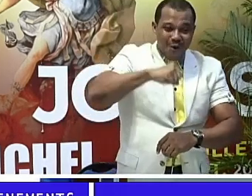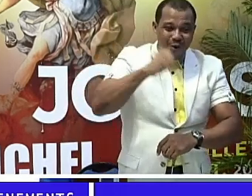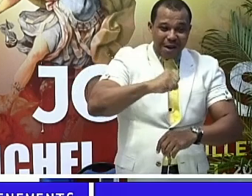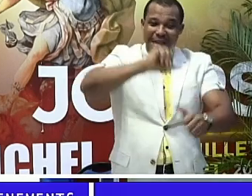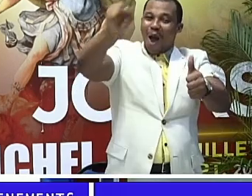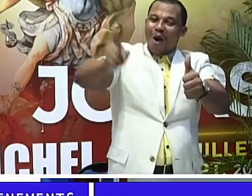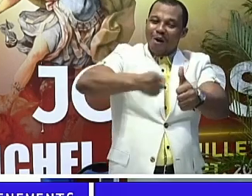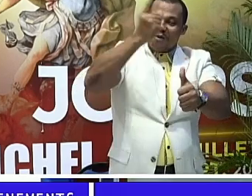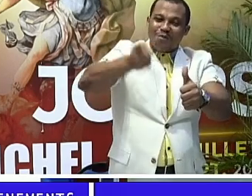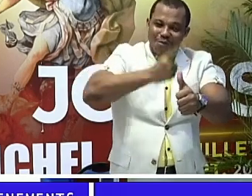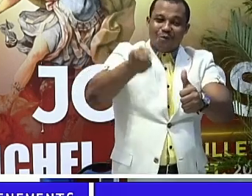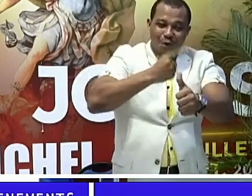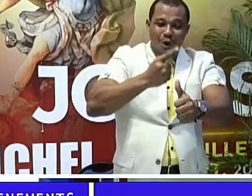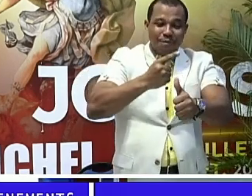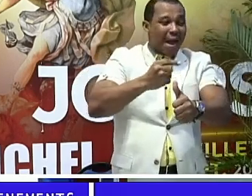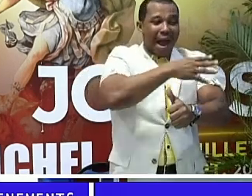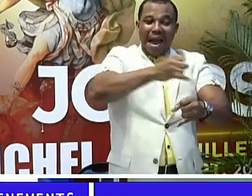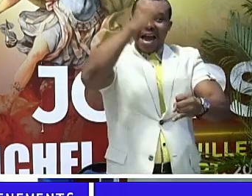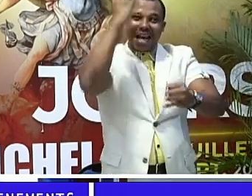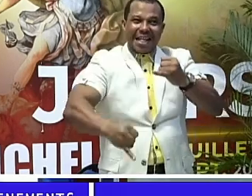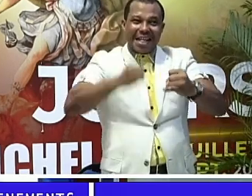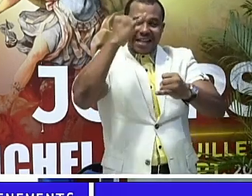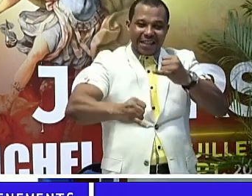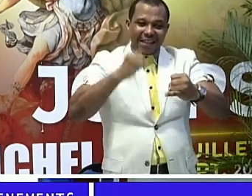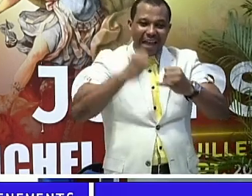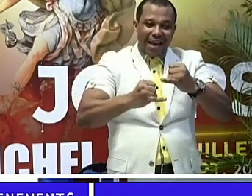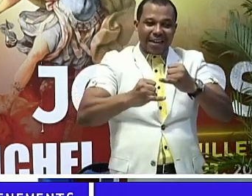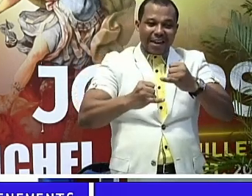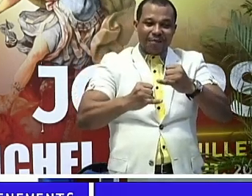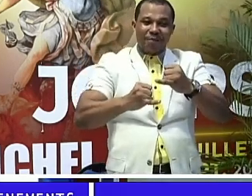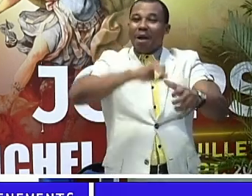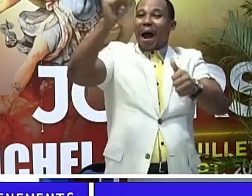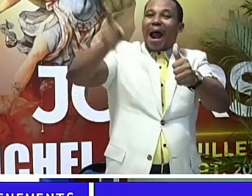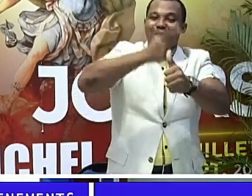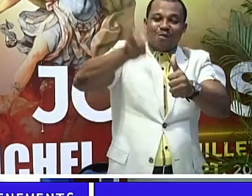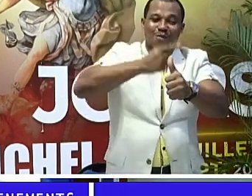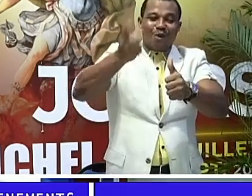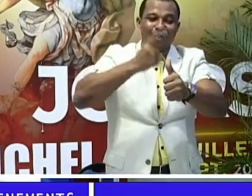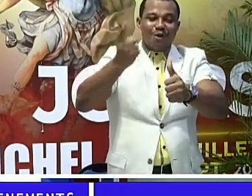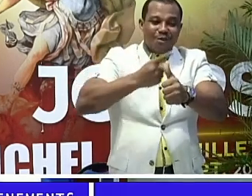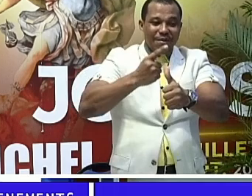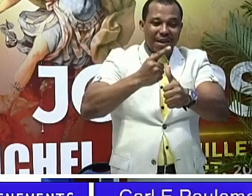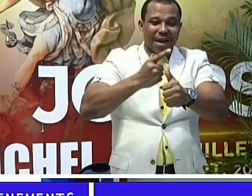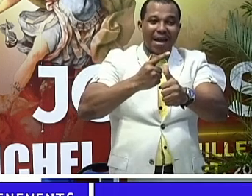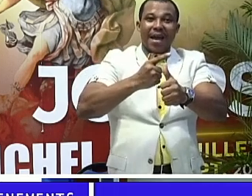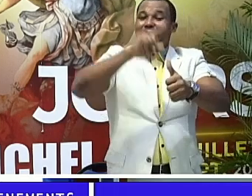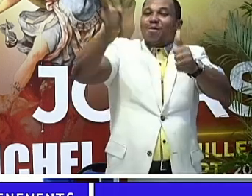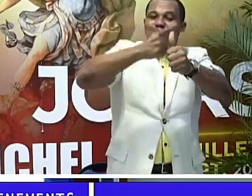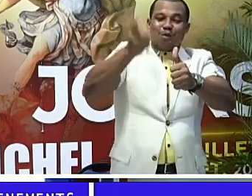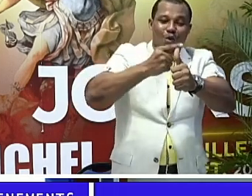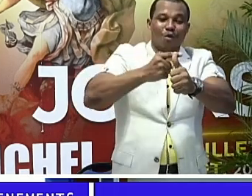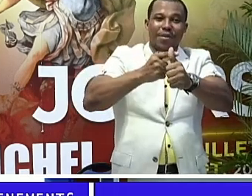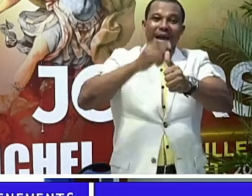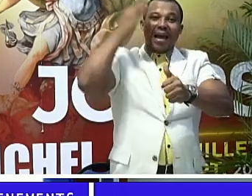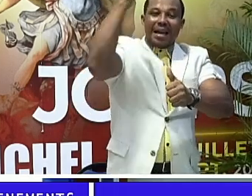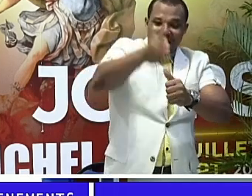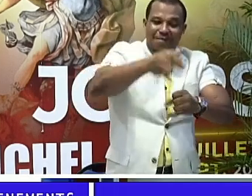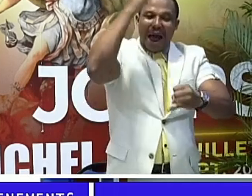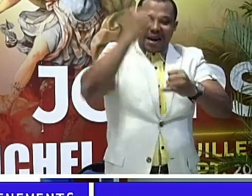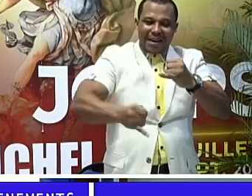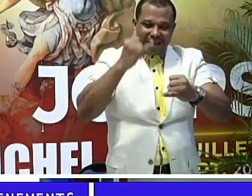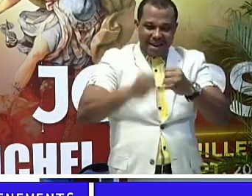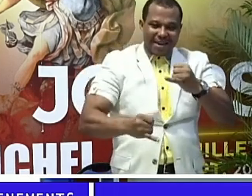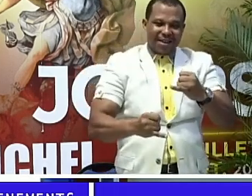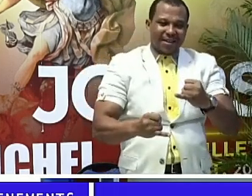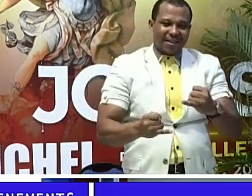premiers, il y a des derniers qui seront premiers et des premiers qui seront